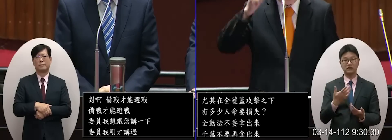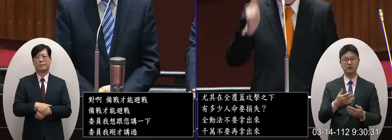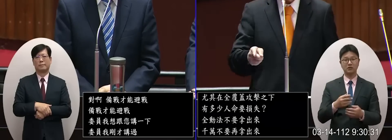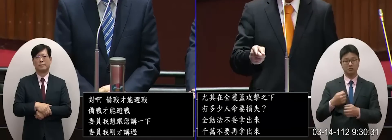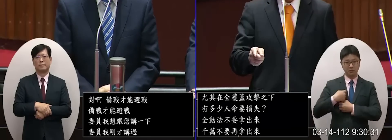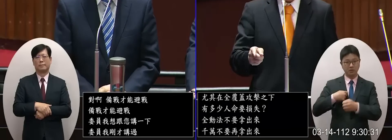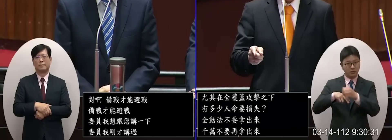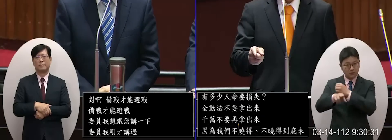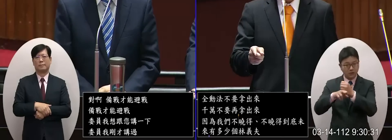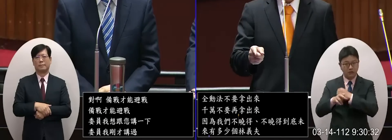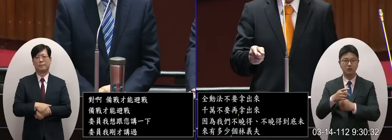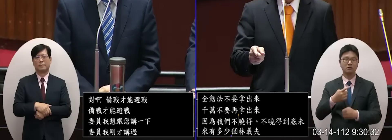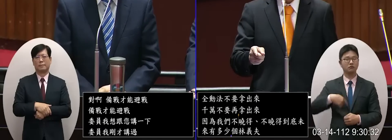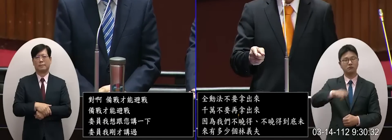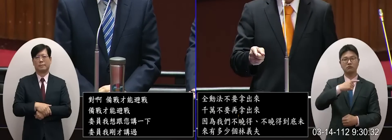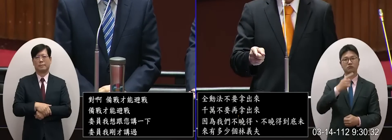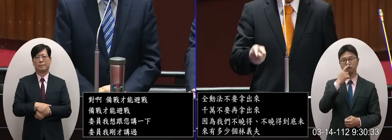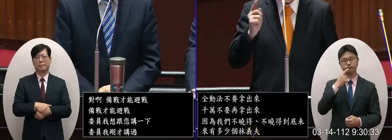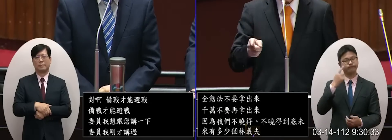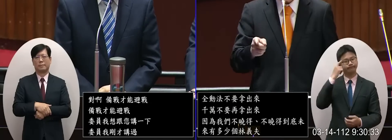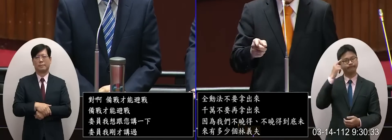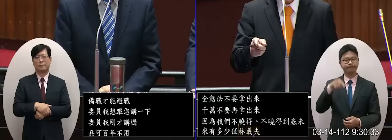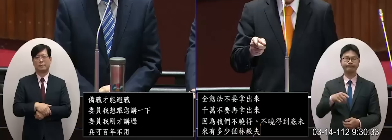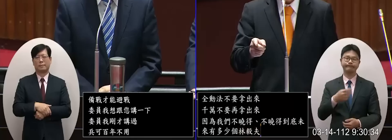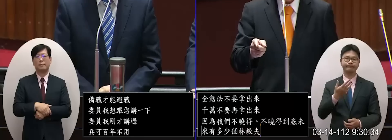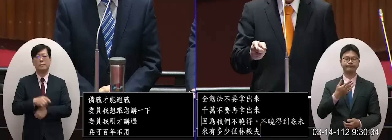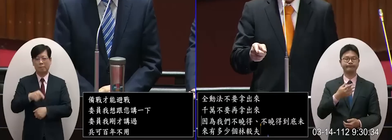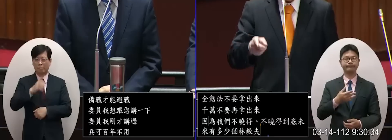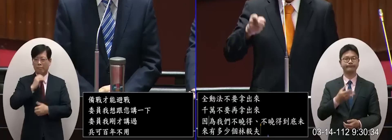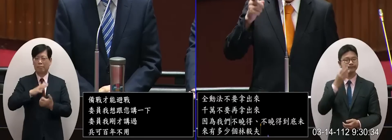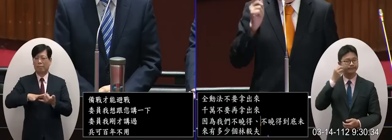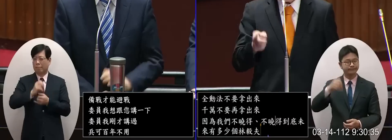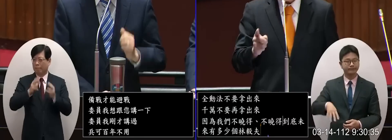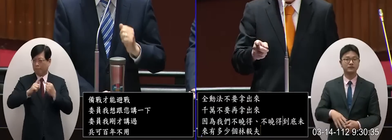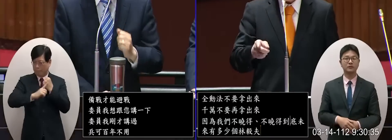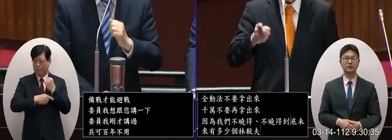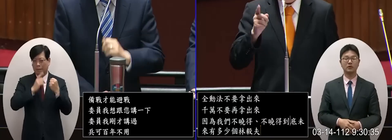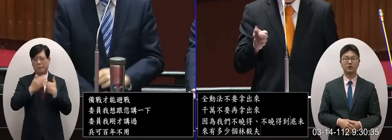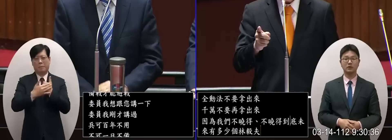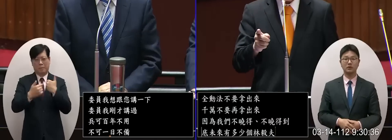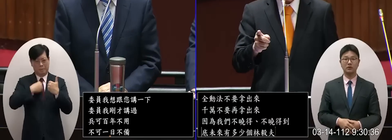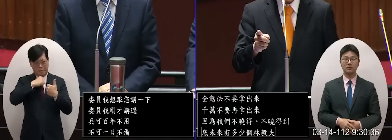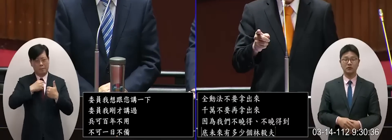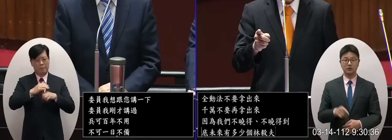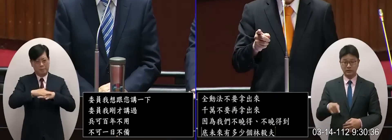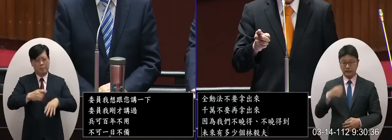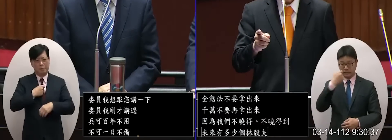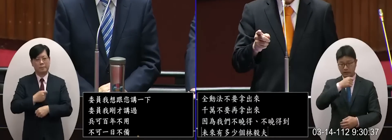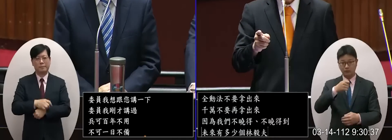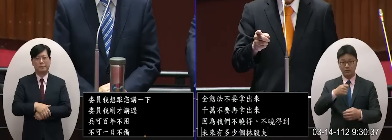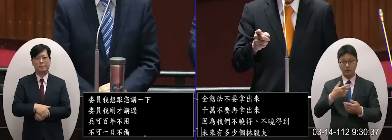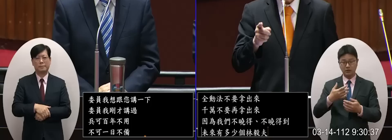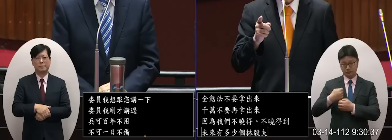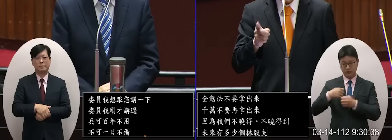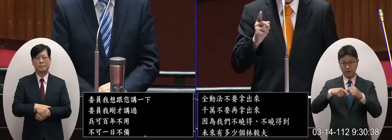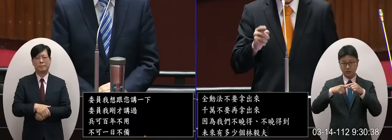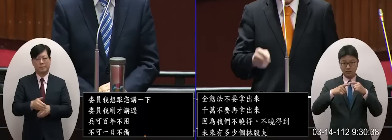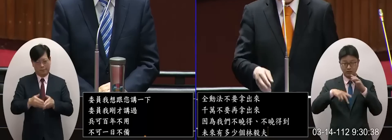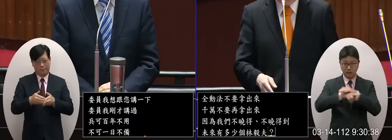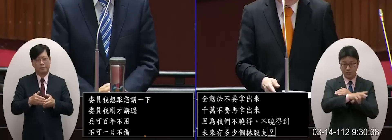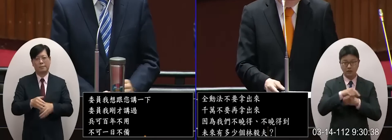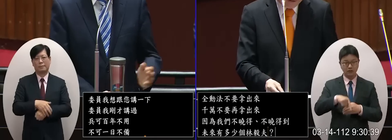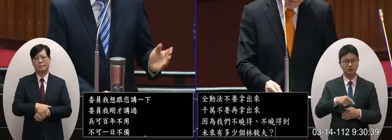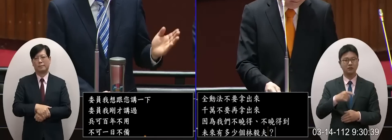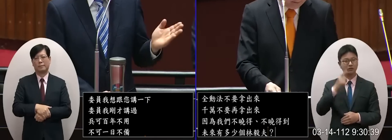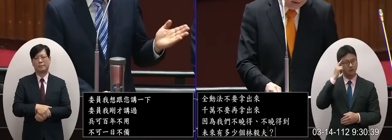的，很不应该的。 这个全动法是为了台湾的治 国，逃离台湾是很不应该的。 有， 但是不要让